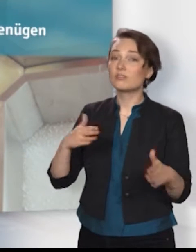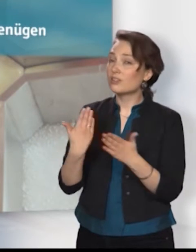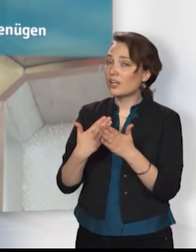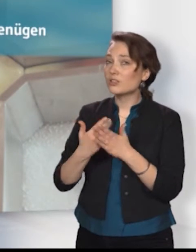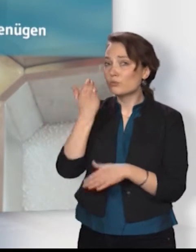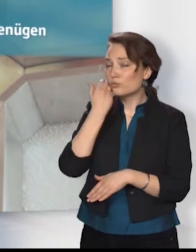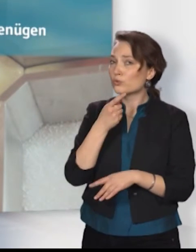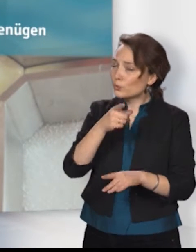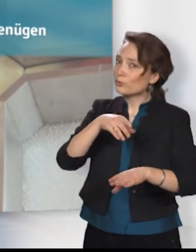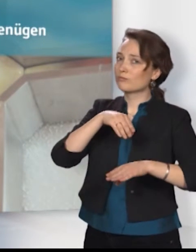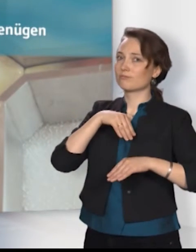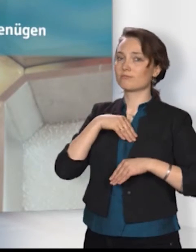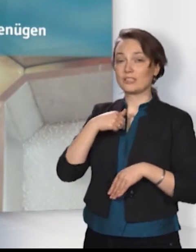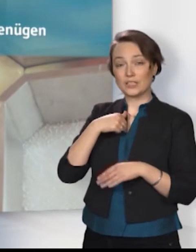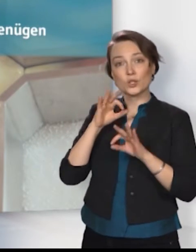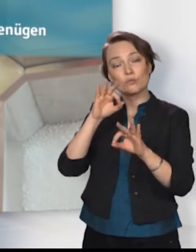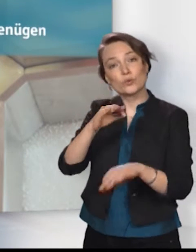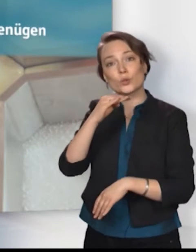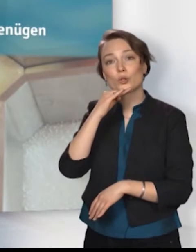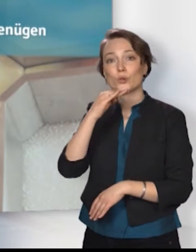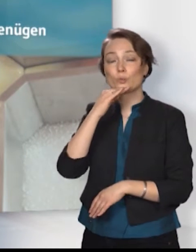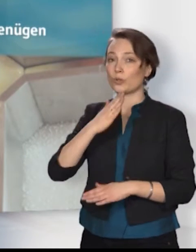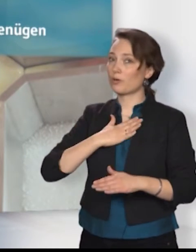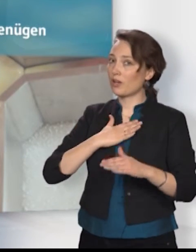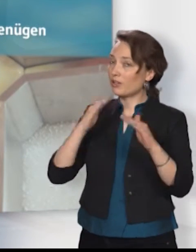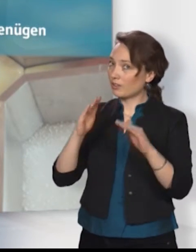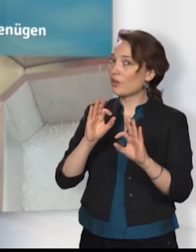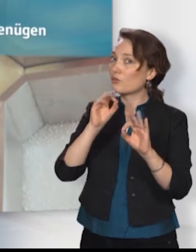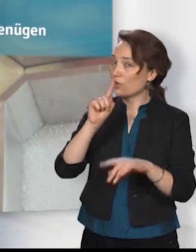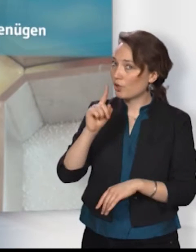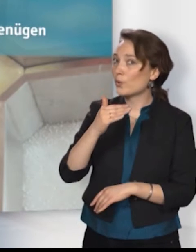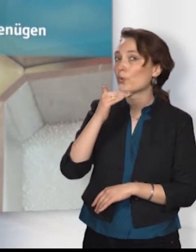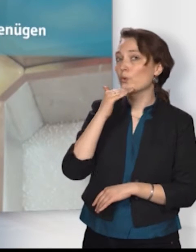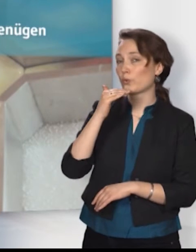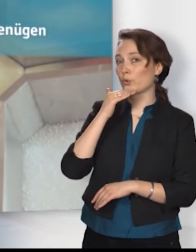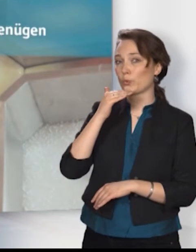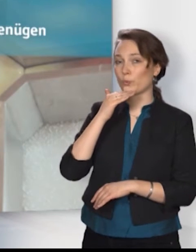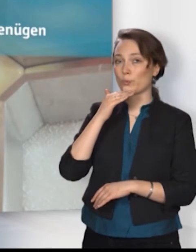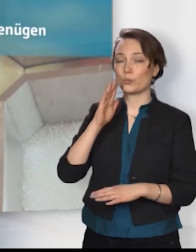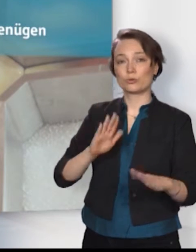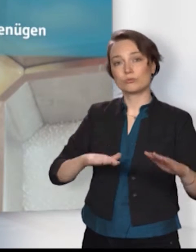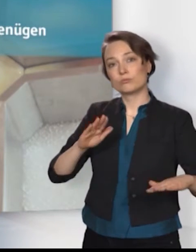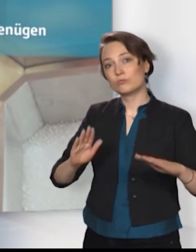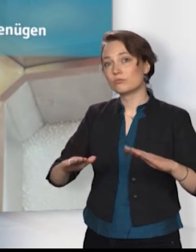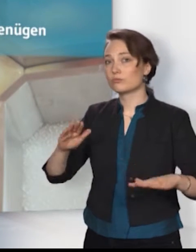Lass die an mir, an meiner Gnade genügen.